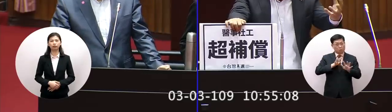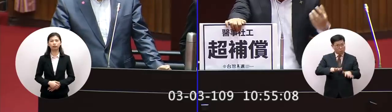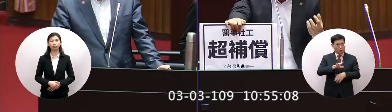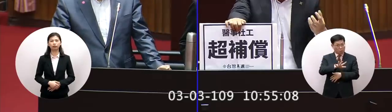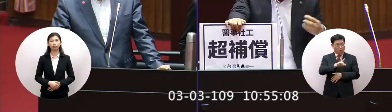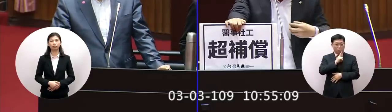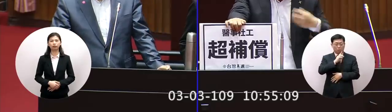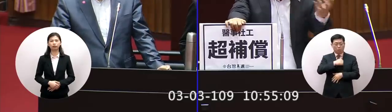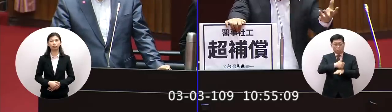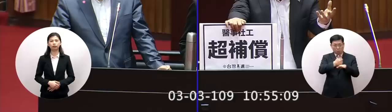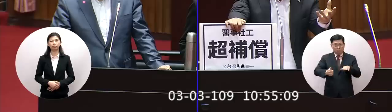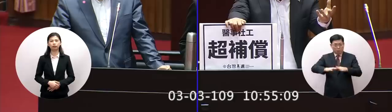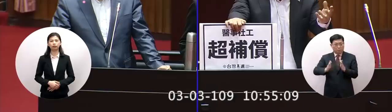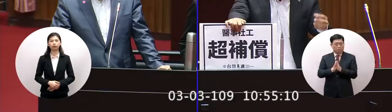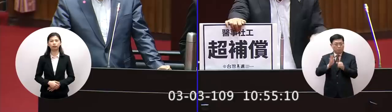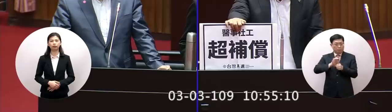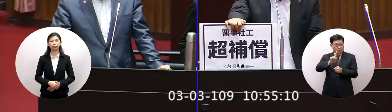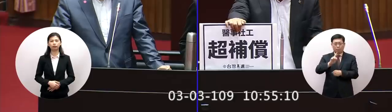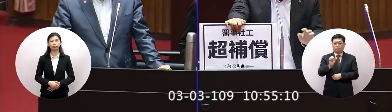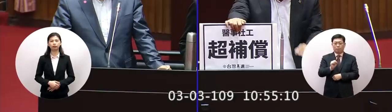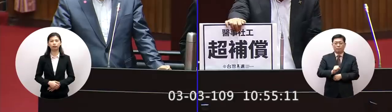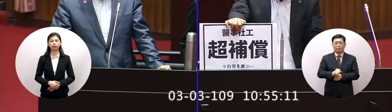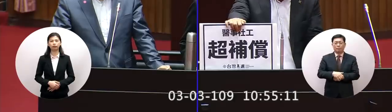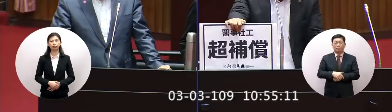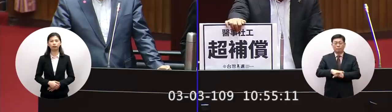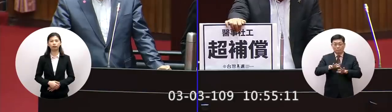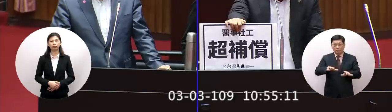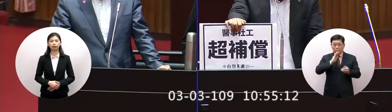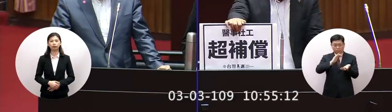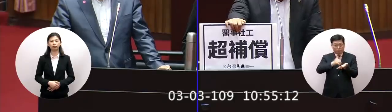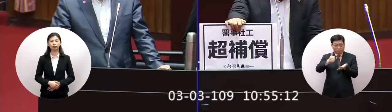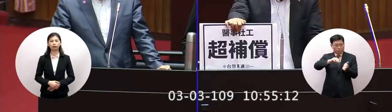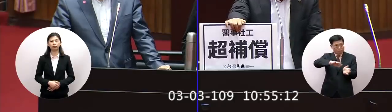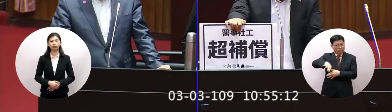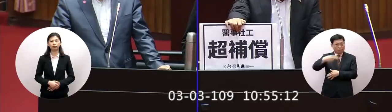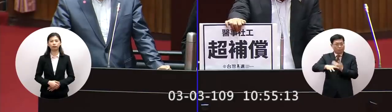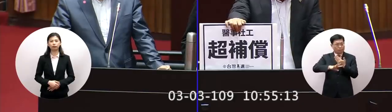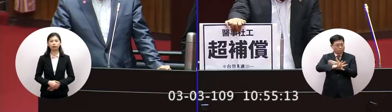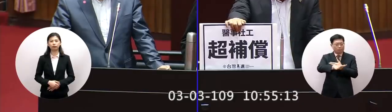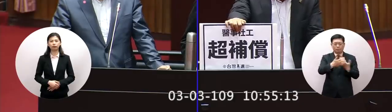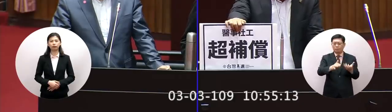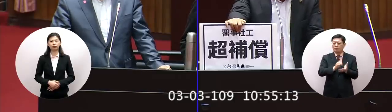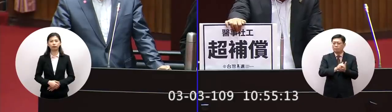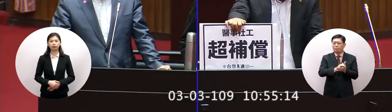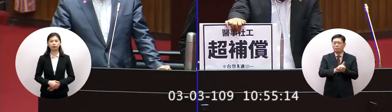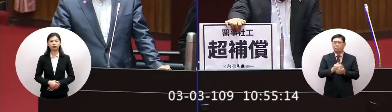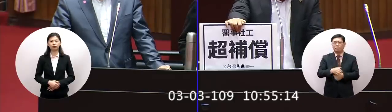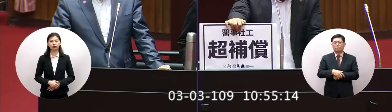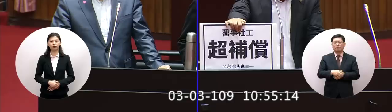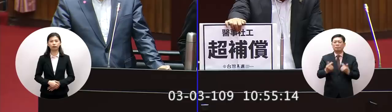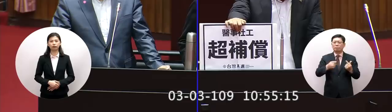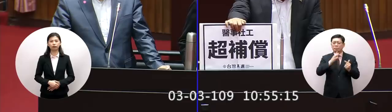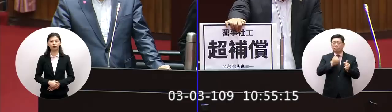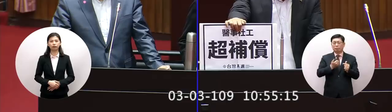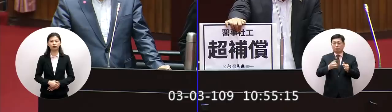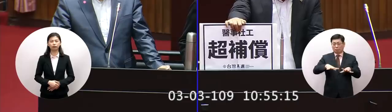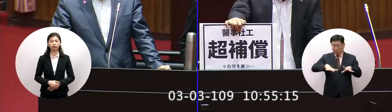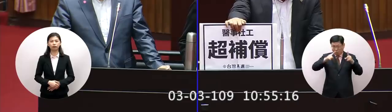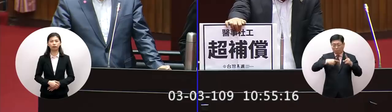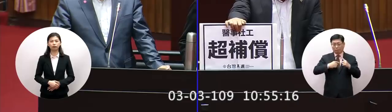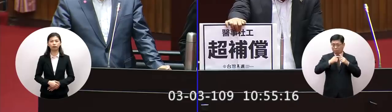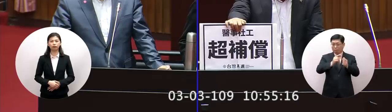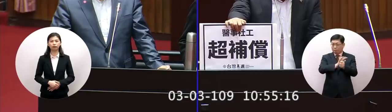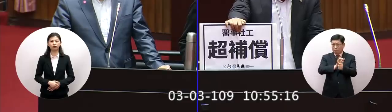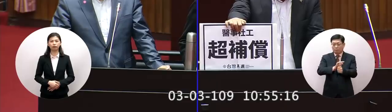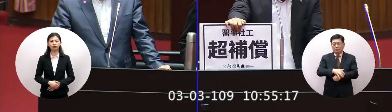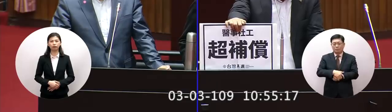得有一个摕落来，所以当补一个起哩嘛。所以呢，除了医师以外，也阁有一挂朋友吼，一挂即个咱诶前线，因为因